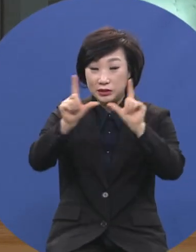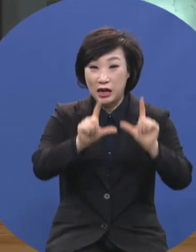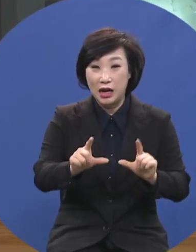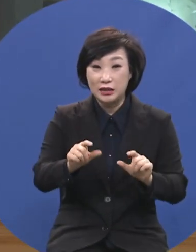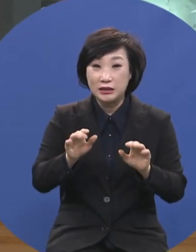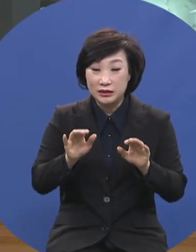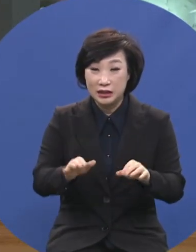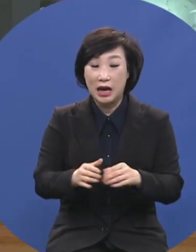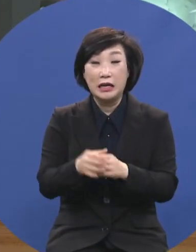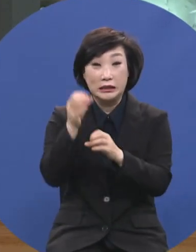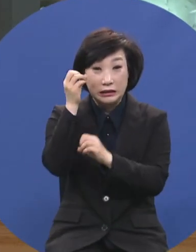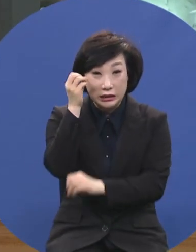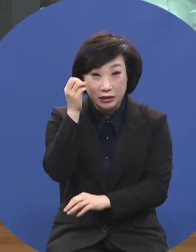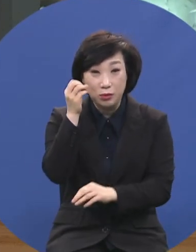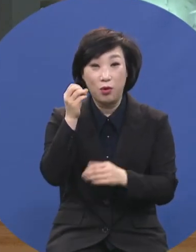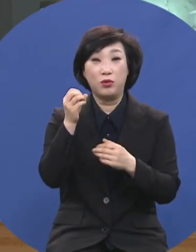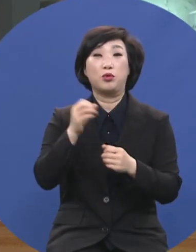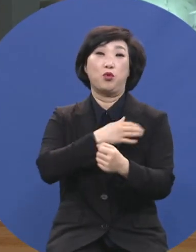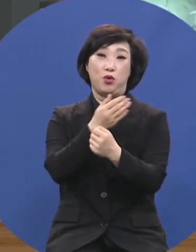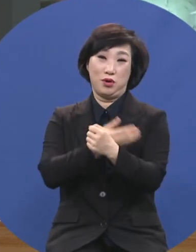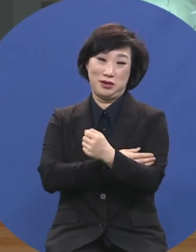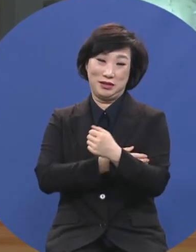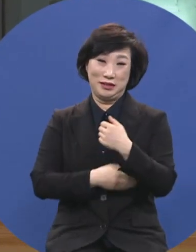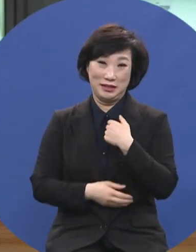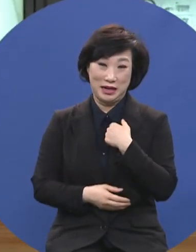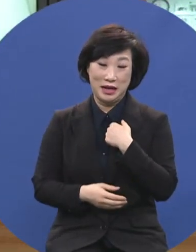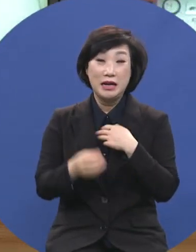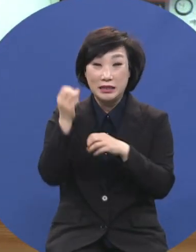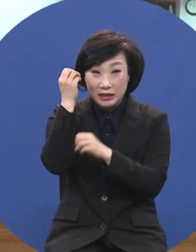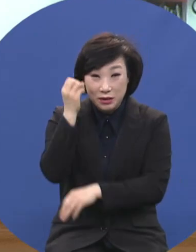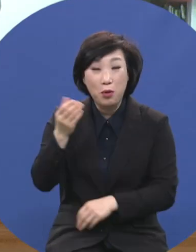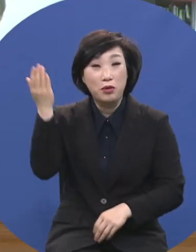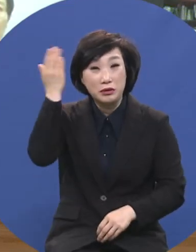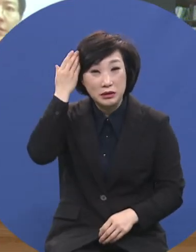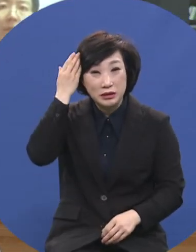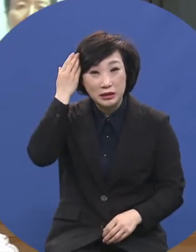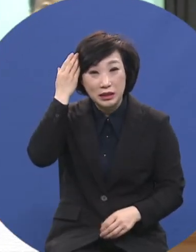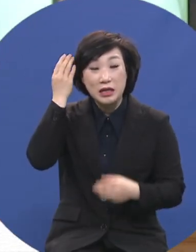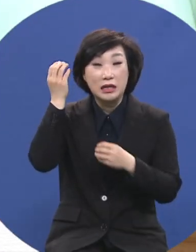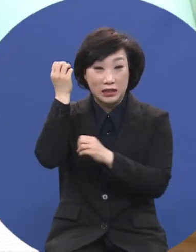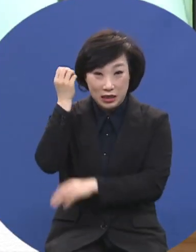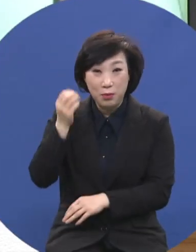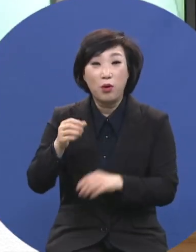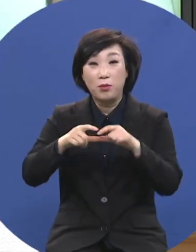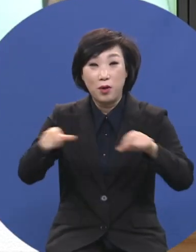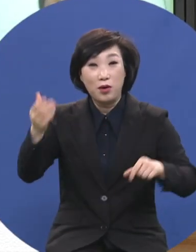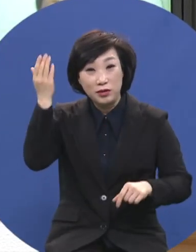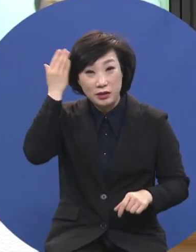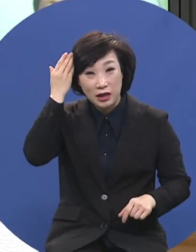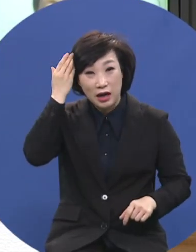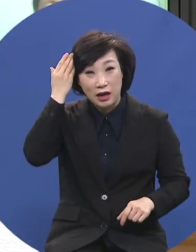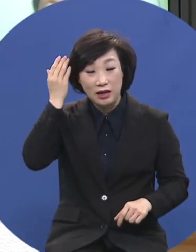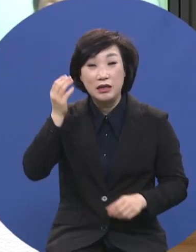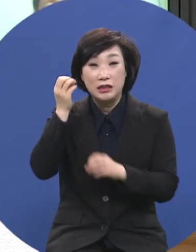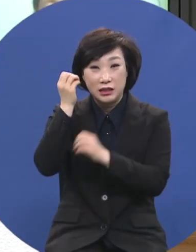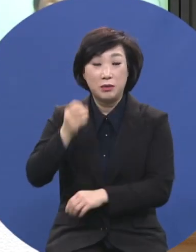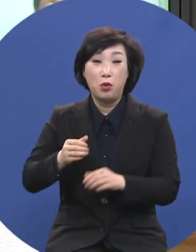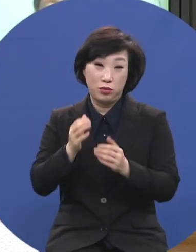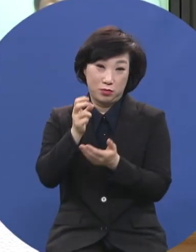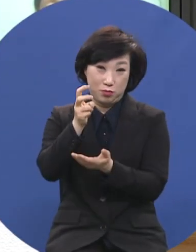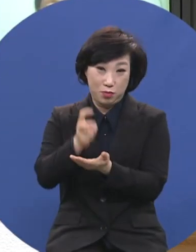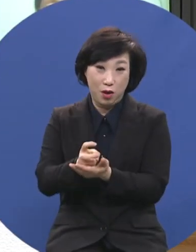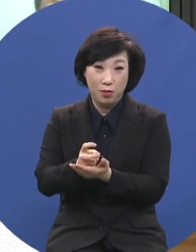할 기본 권리요, 기본 지식이요, 기본 상식이요, 기본